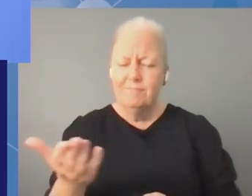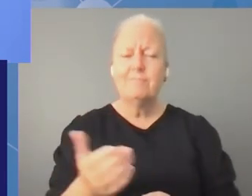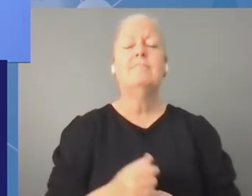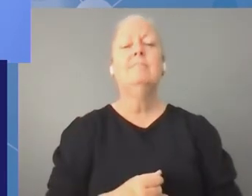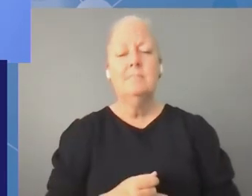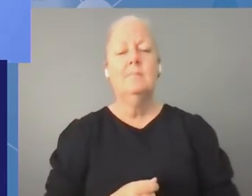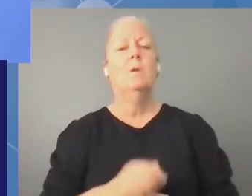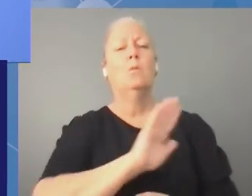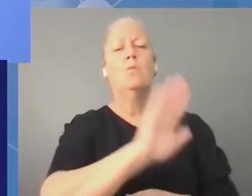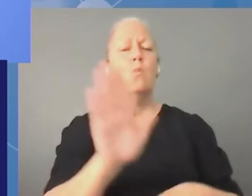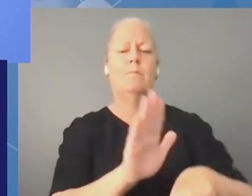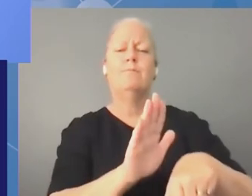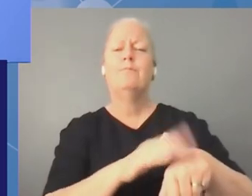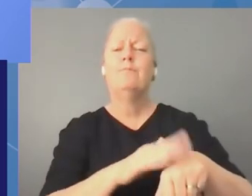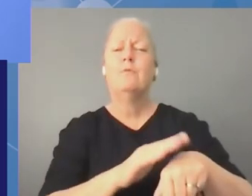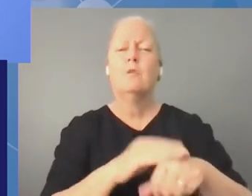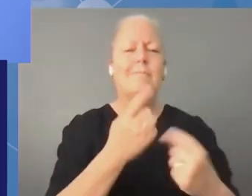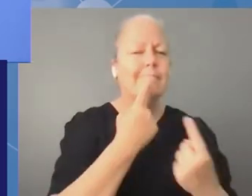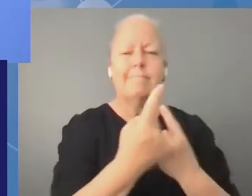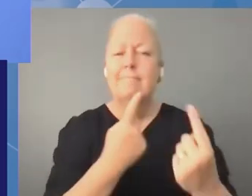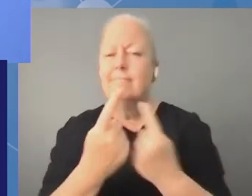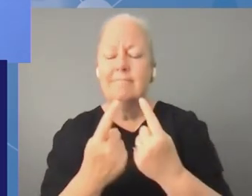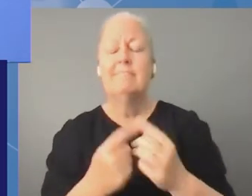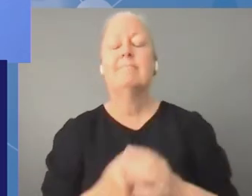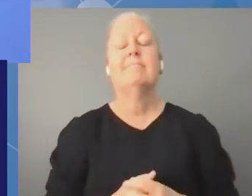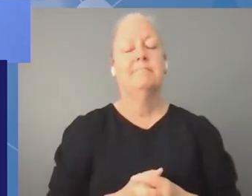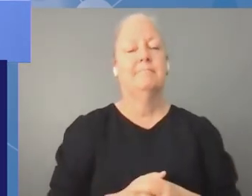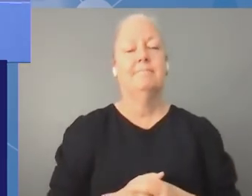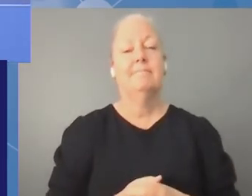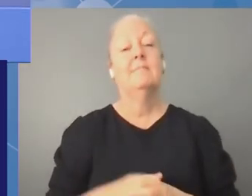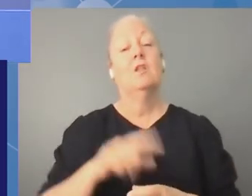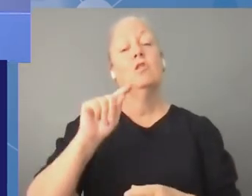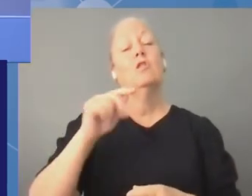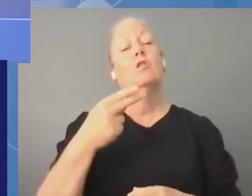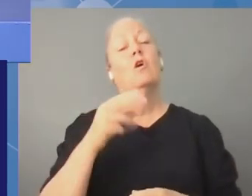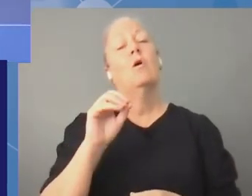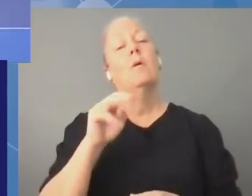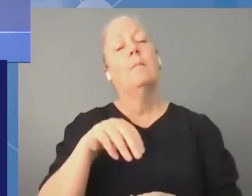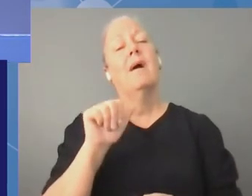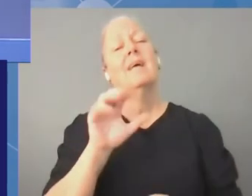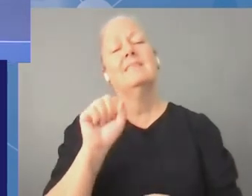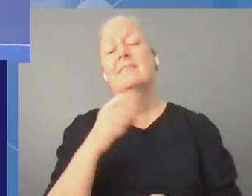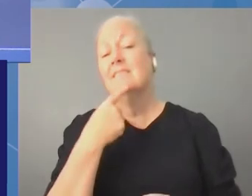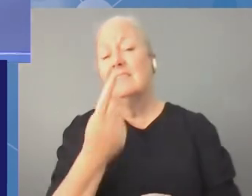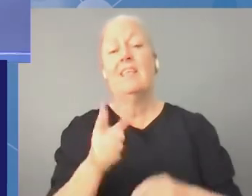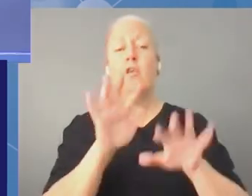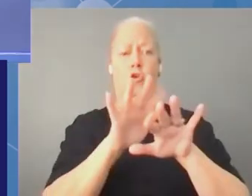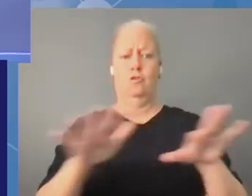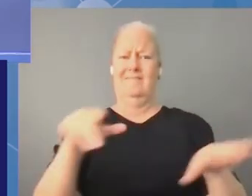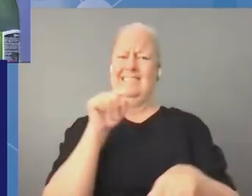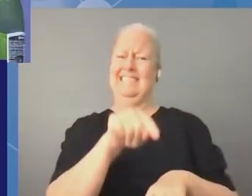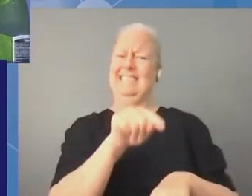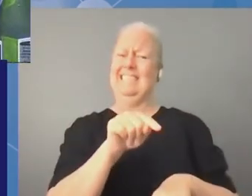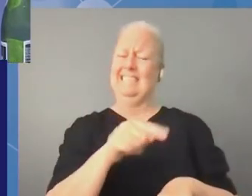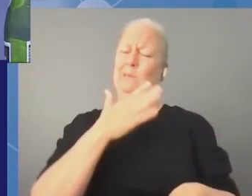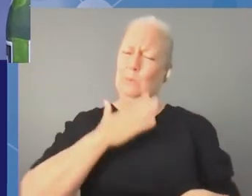个总结。非常感谢大家的一些评价和建议。就像托马斯所说，我们可以看